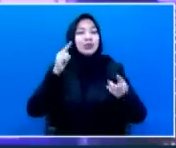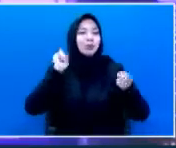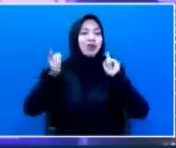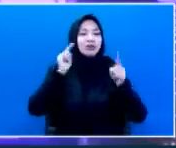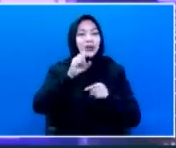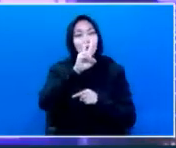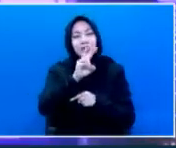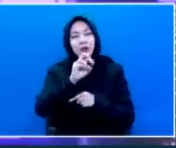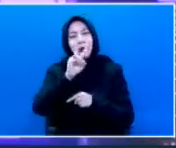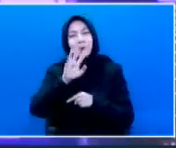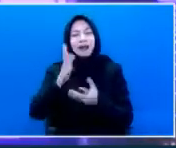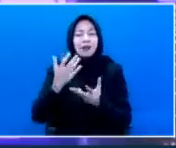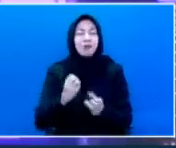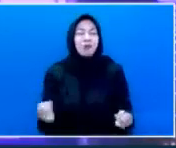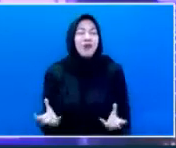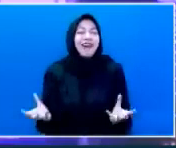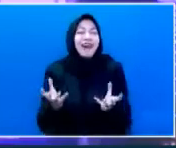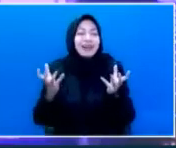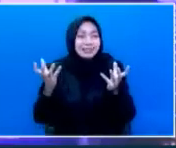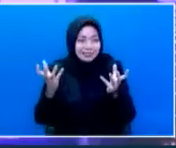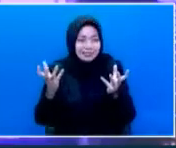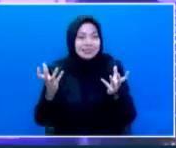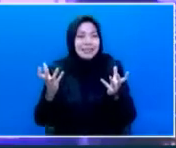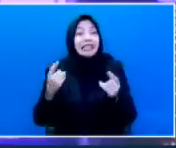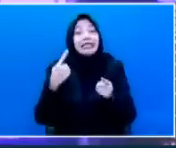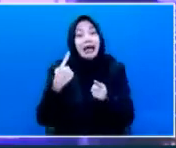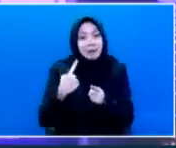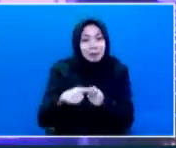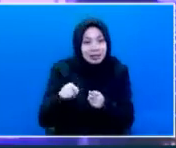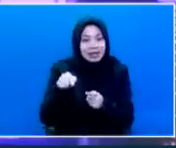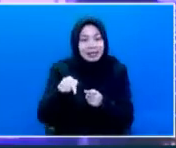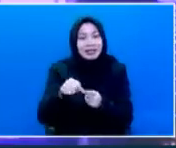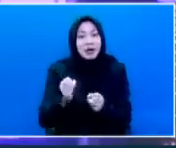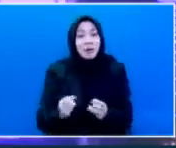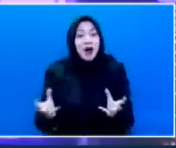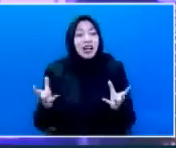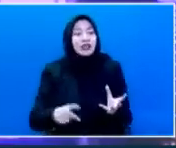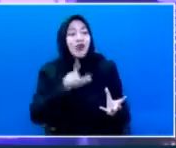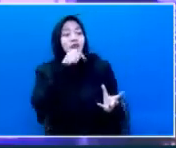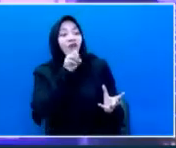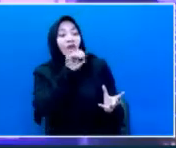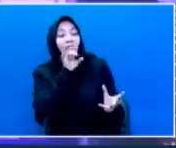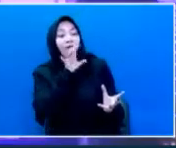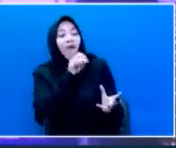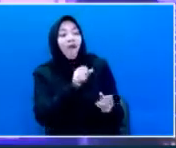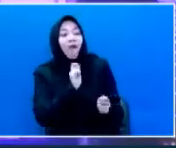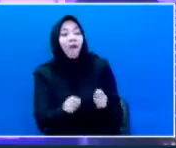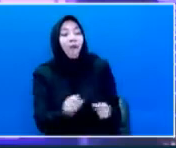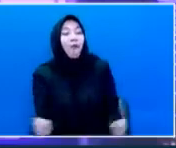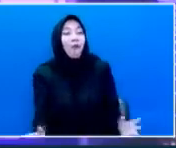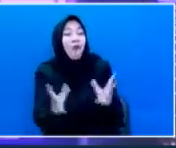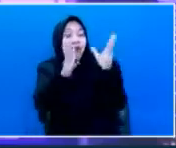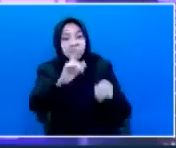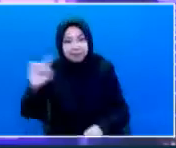memanas karena sejumlah hal tetapi situasi yang panas itu jangan Kemudian dikompor-kompori